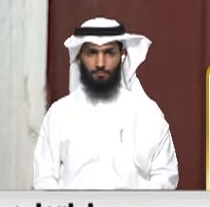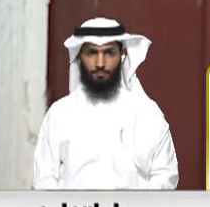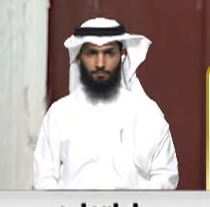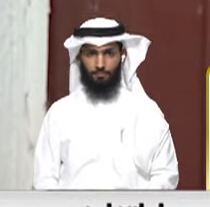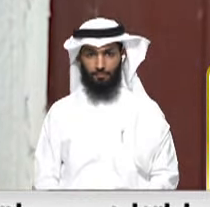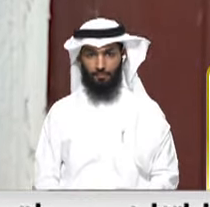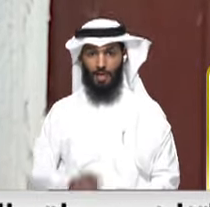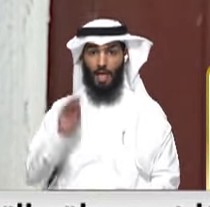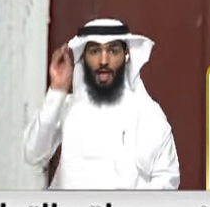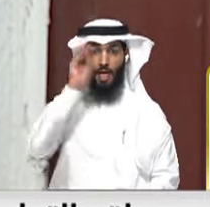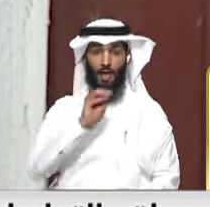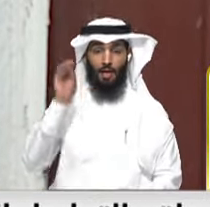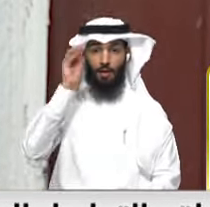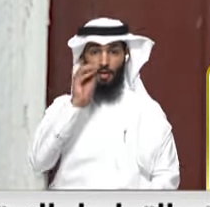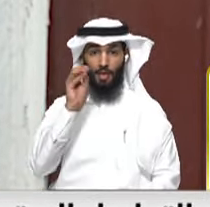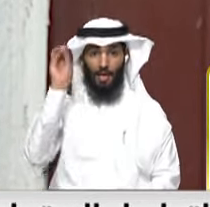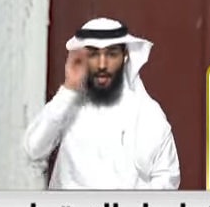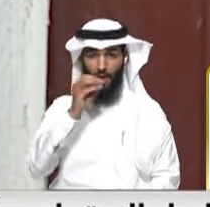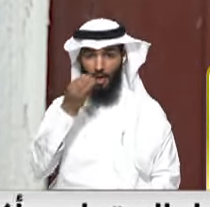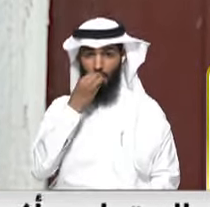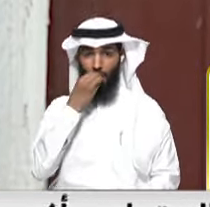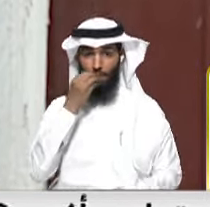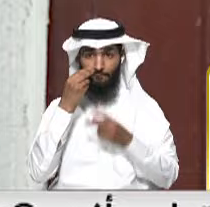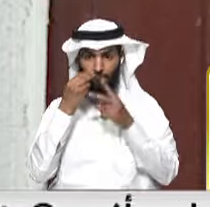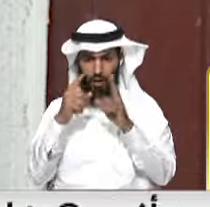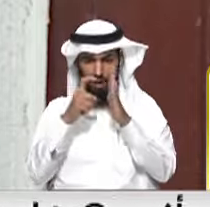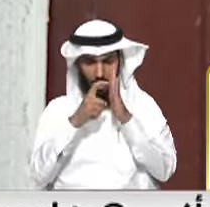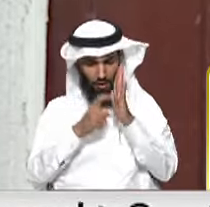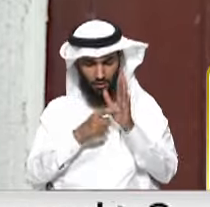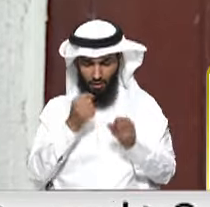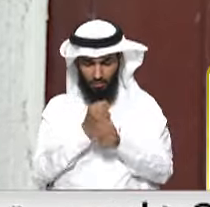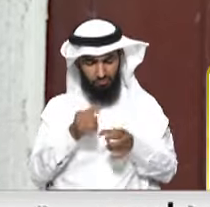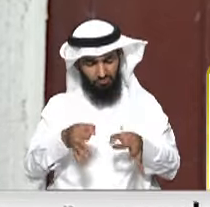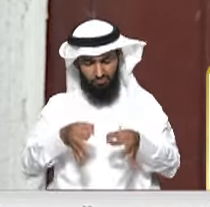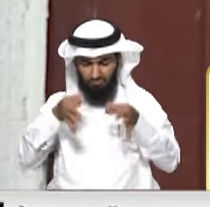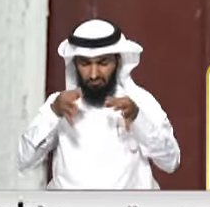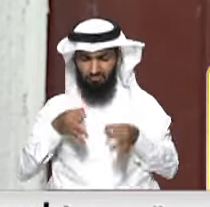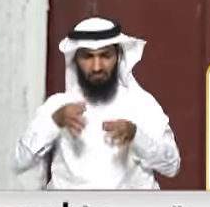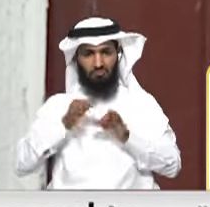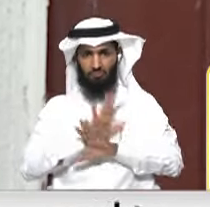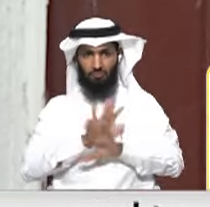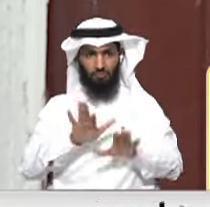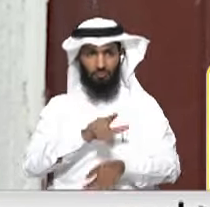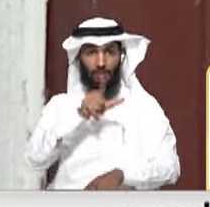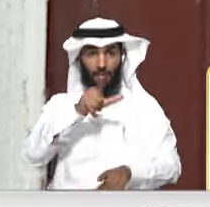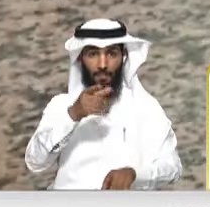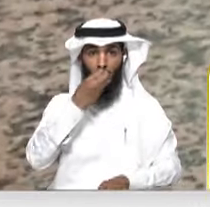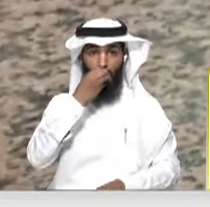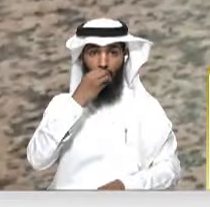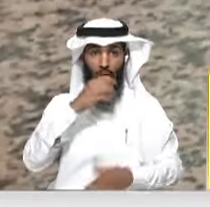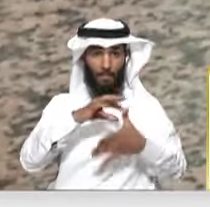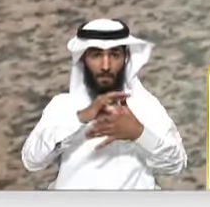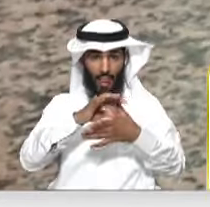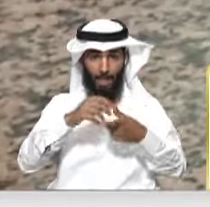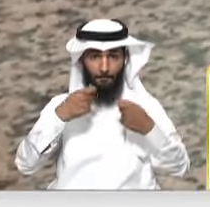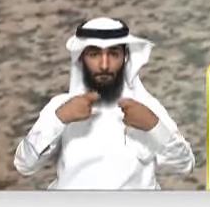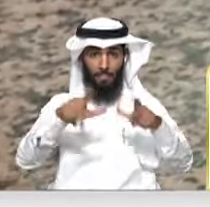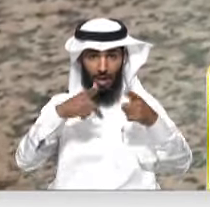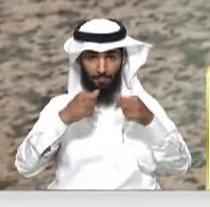الهيئة العامة للغذاء والتغذية تطبق القانون وتغلق عشرات المطاعم ومحلات بيع اللحوم والمواد